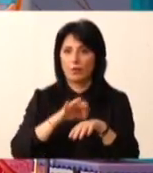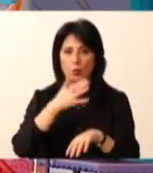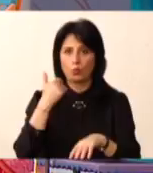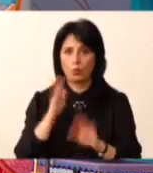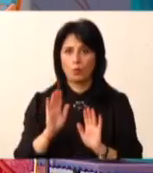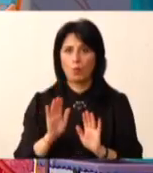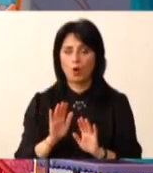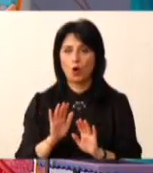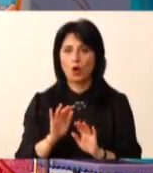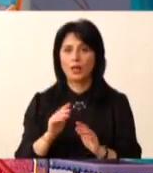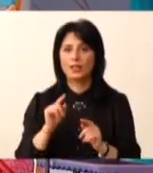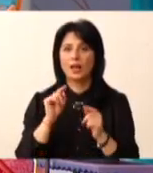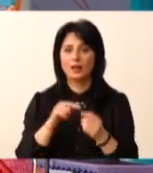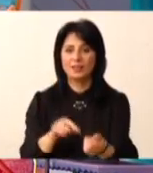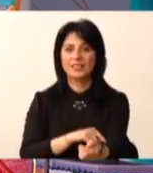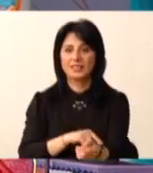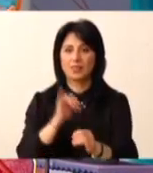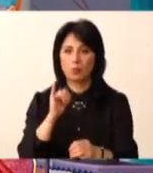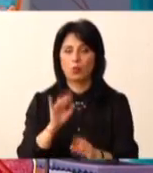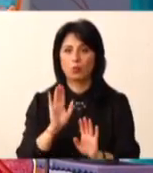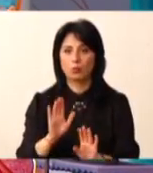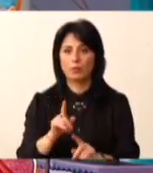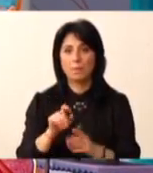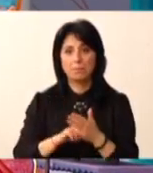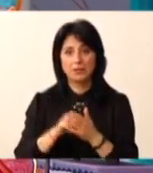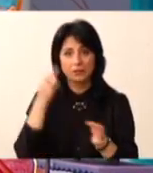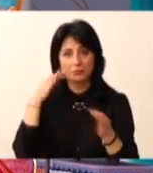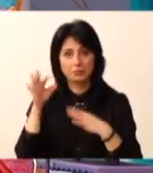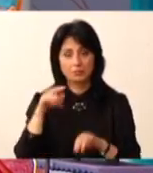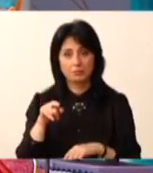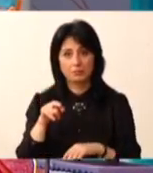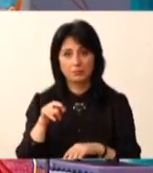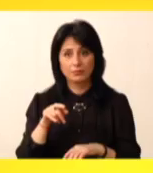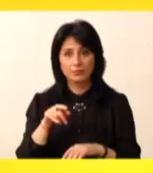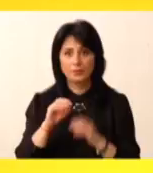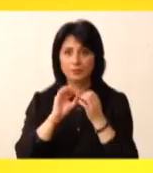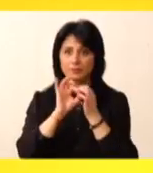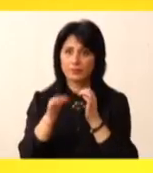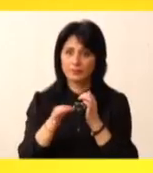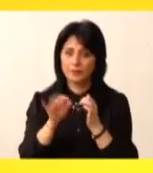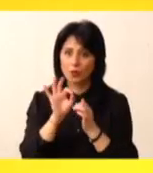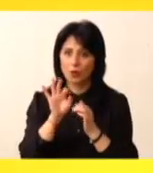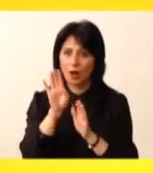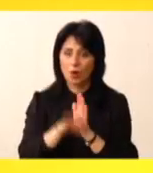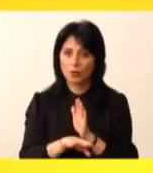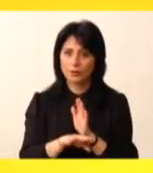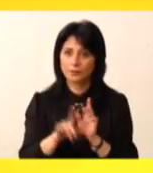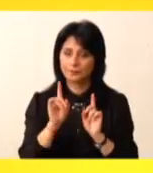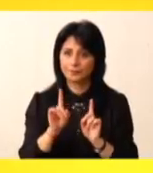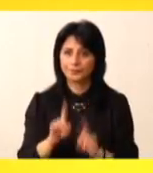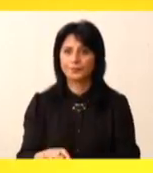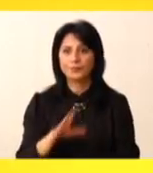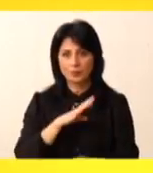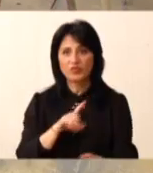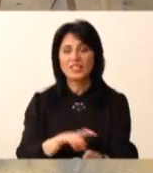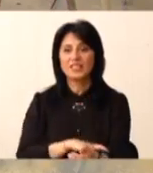მხოლოდ მომატებული ანტისხეულები, არის თუ არა ეს მიზეზი თმის ცვენის, ფრჩხილების მდგომარეობის გაუარესების და ასე შემდეგ.